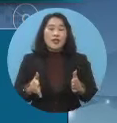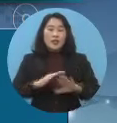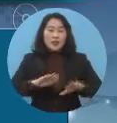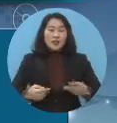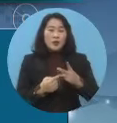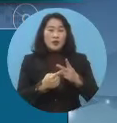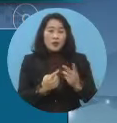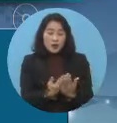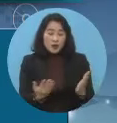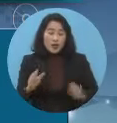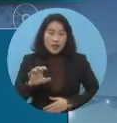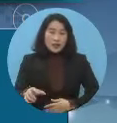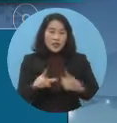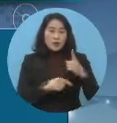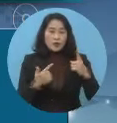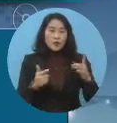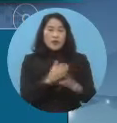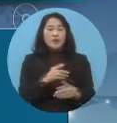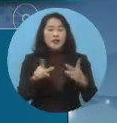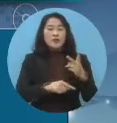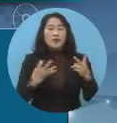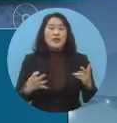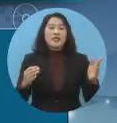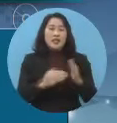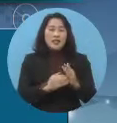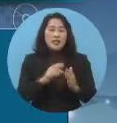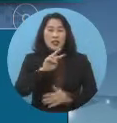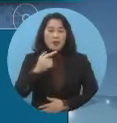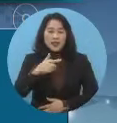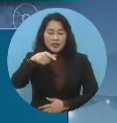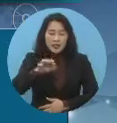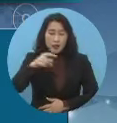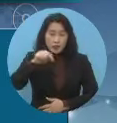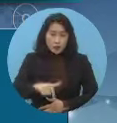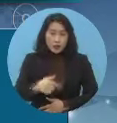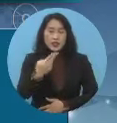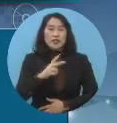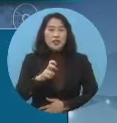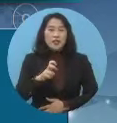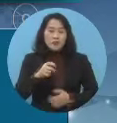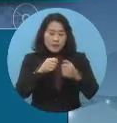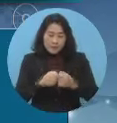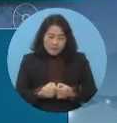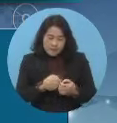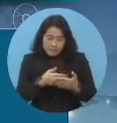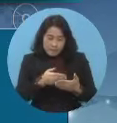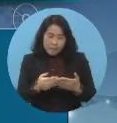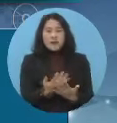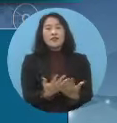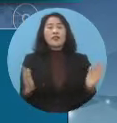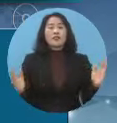전라남도가 전남도청 갤러리에서 1월 6일부터 2월 14일까지 민경 숙 작가의 2020 극사실 와